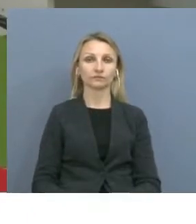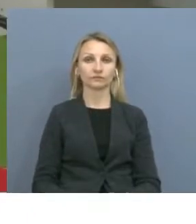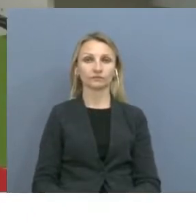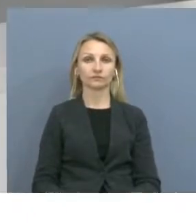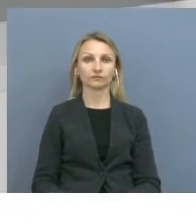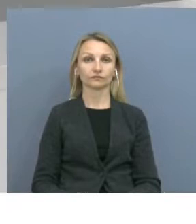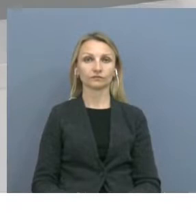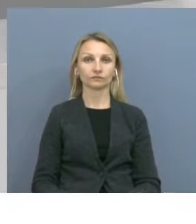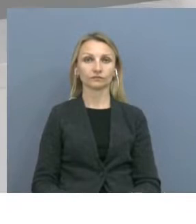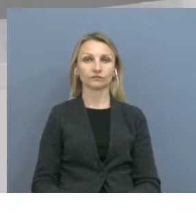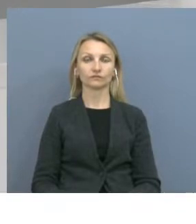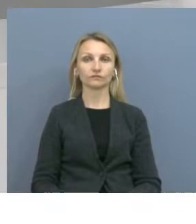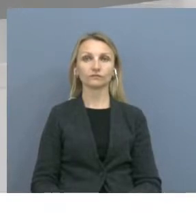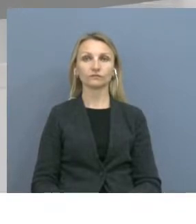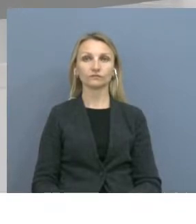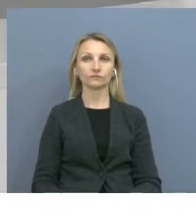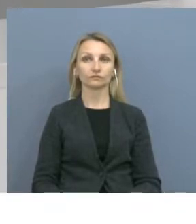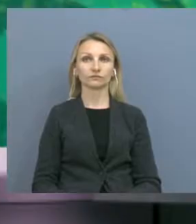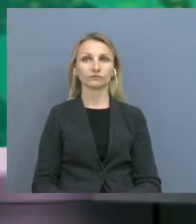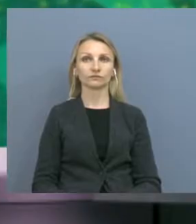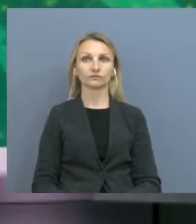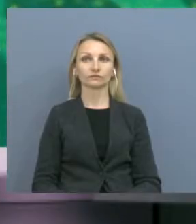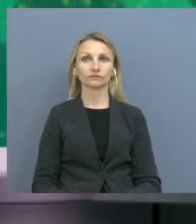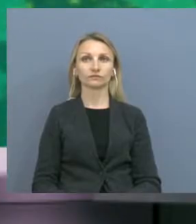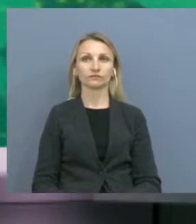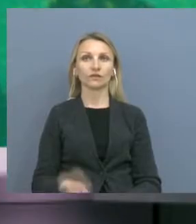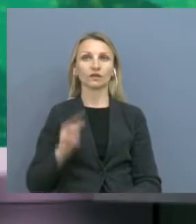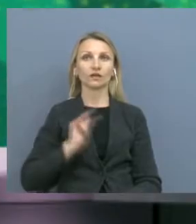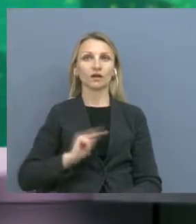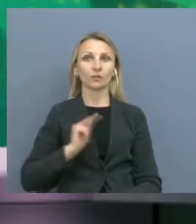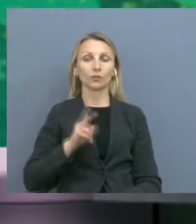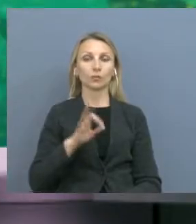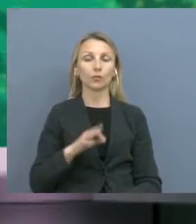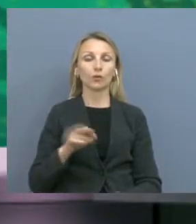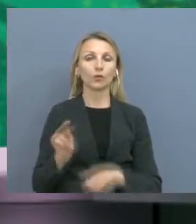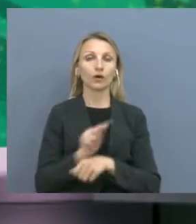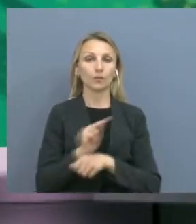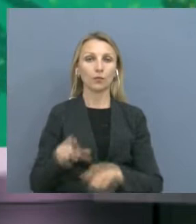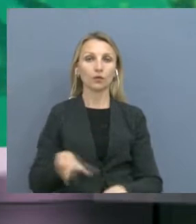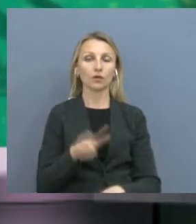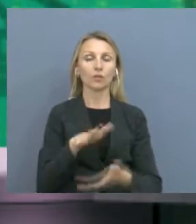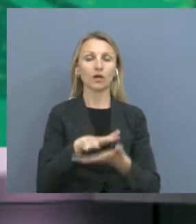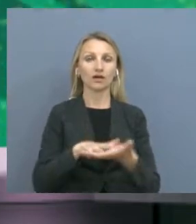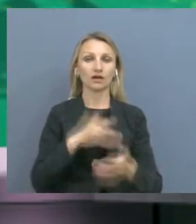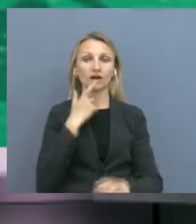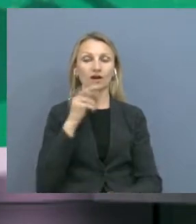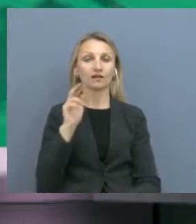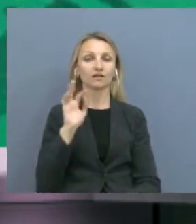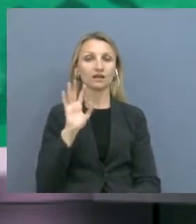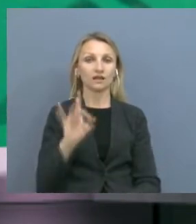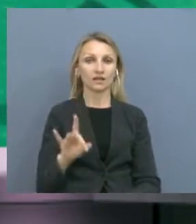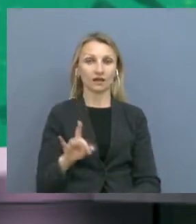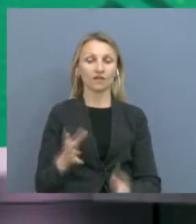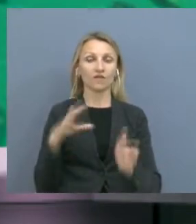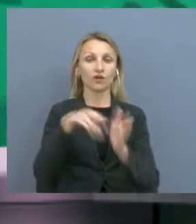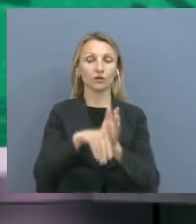Смагулов, Жахангер Мукамбетов, Кокши Ахпарат. Работы по ремонту дорог продолжаются в селе Красный Яр. Населенный пункт